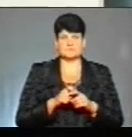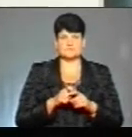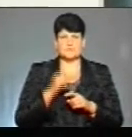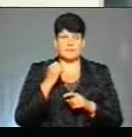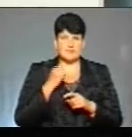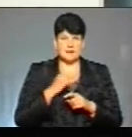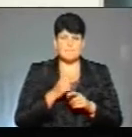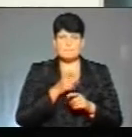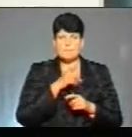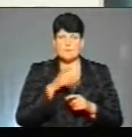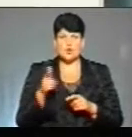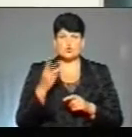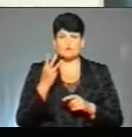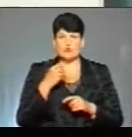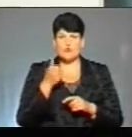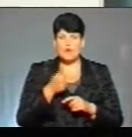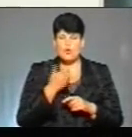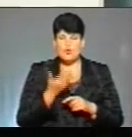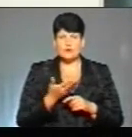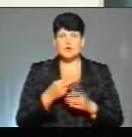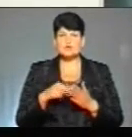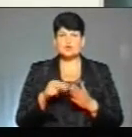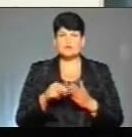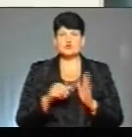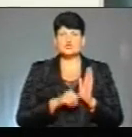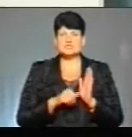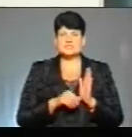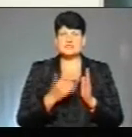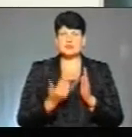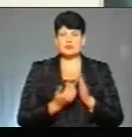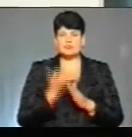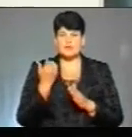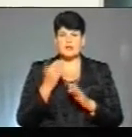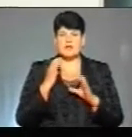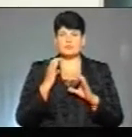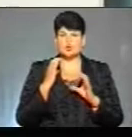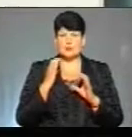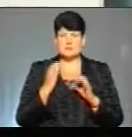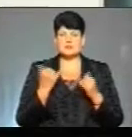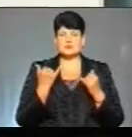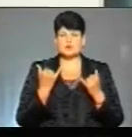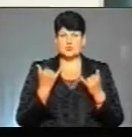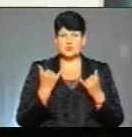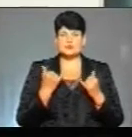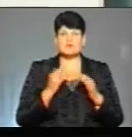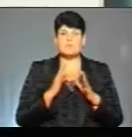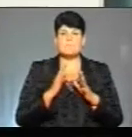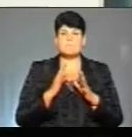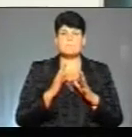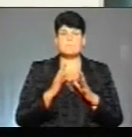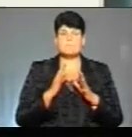протягом 3 років, як би це не звучало, закуплено 60 нових шкільних автобусів. При сьогоднішньому